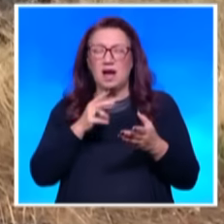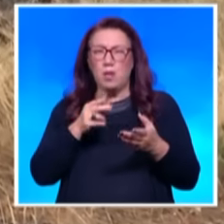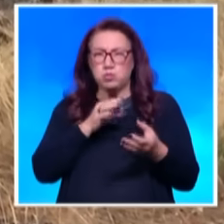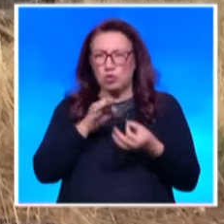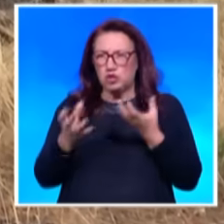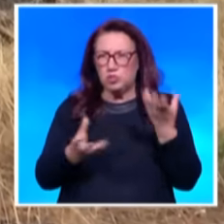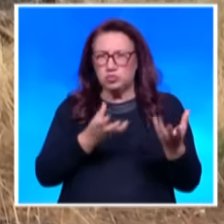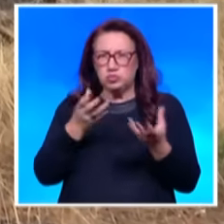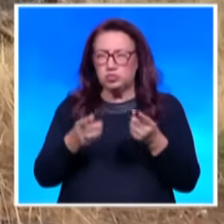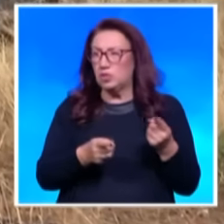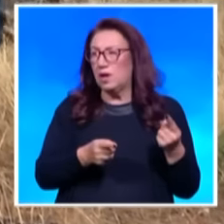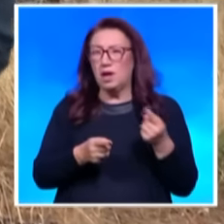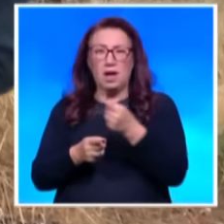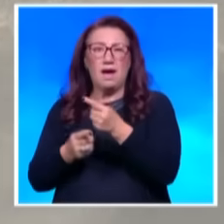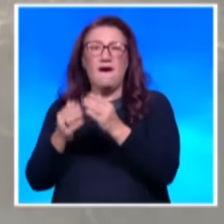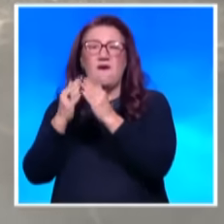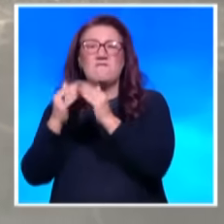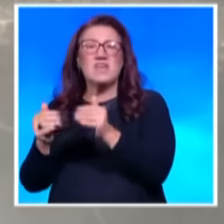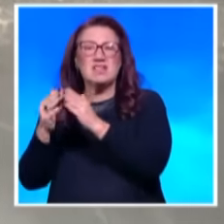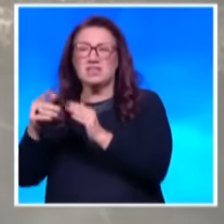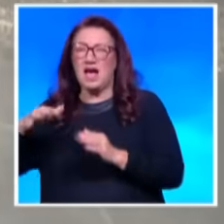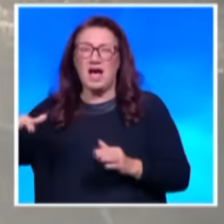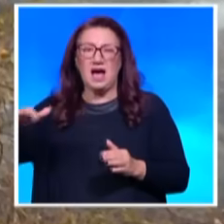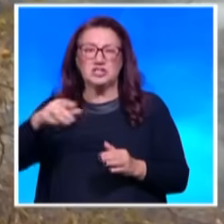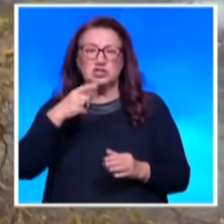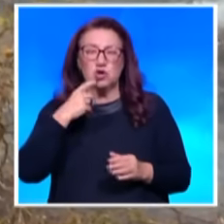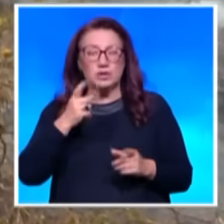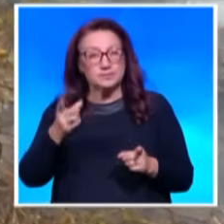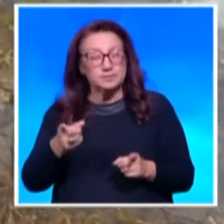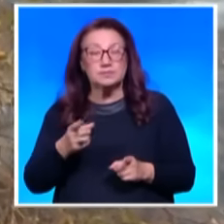7 сутринта вятърът поутихна, но гората продължава да гори.